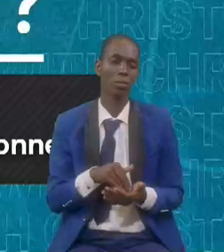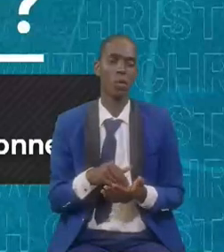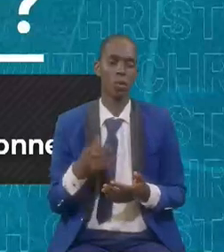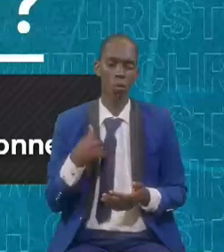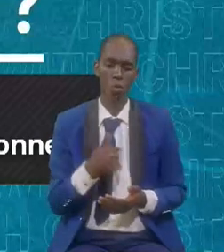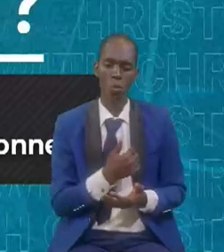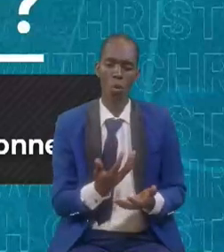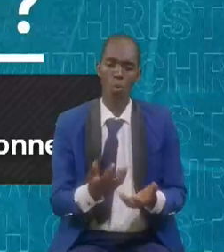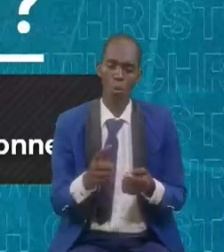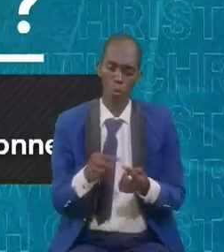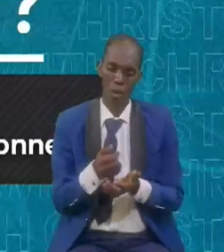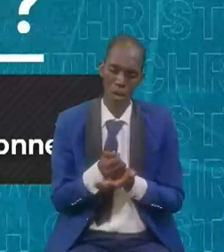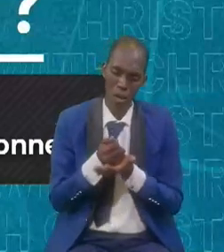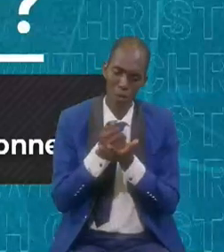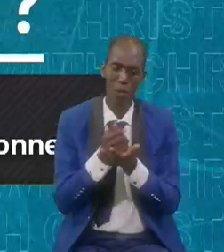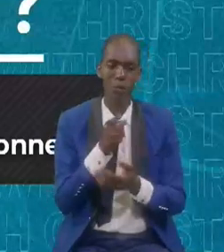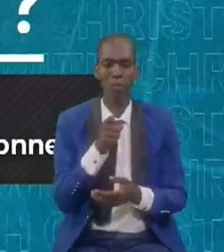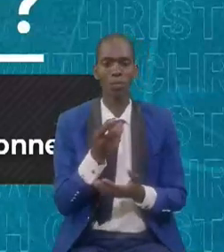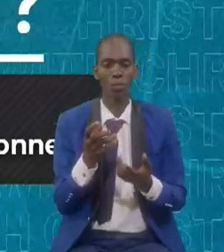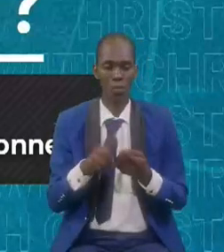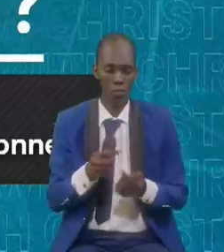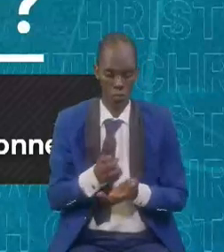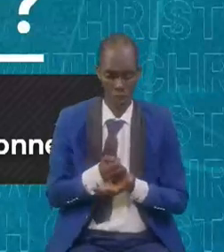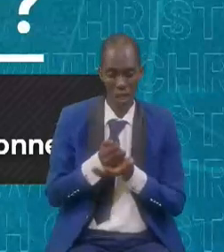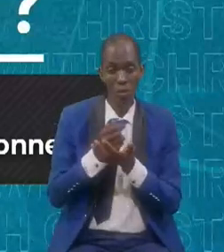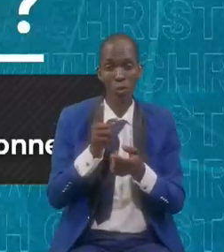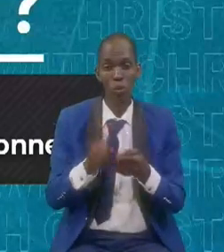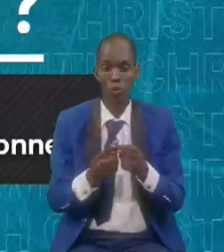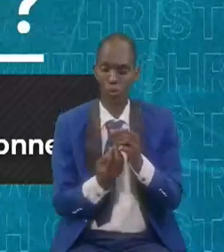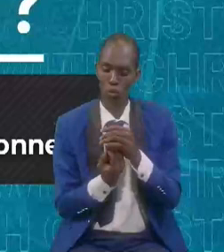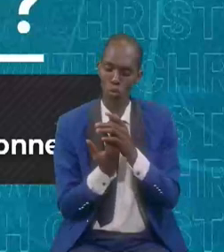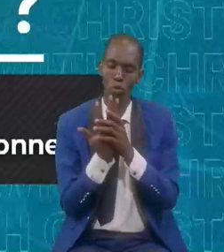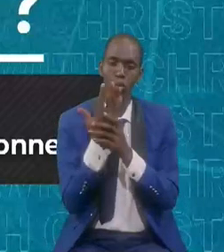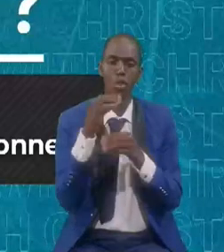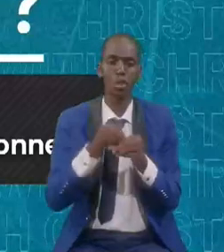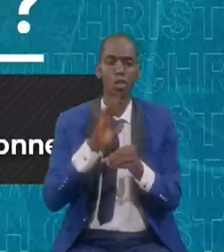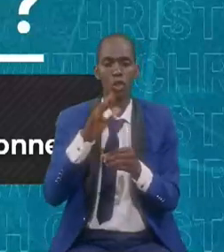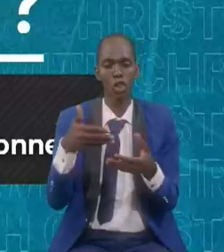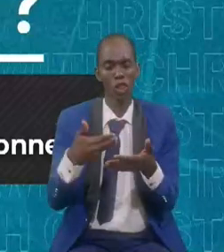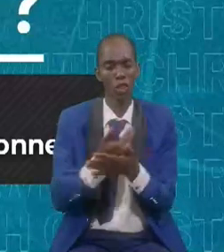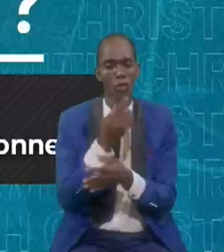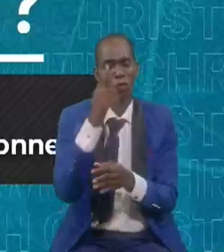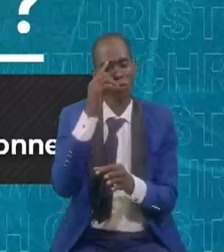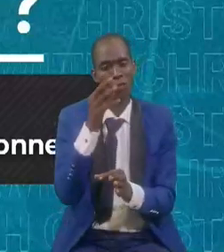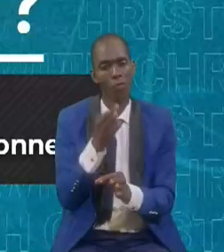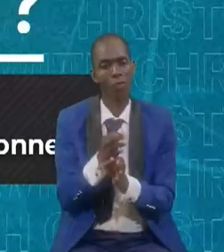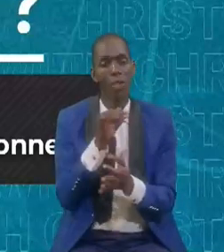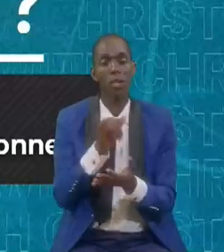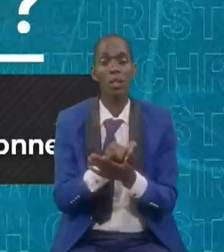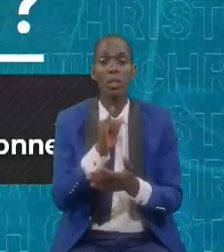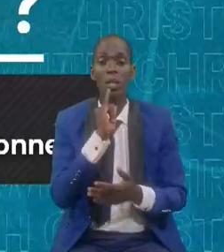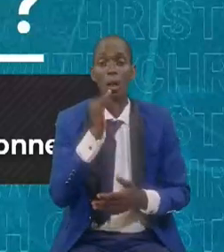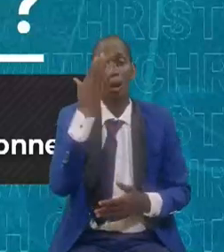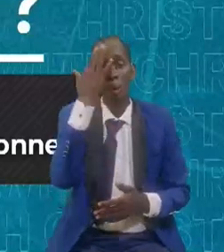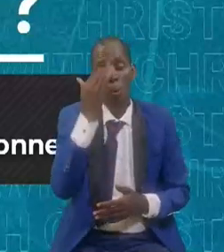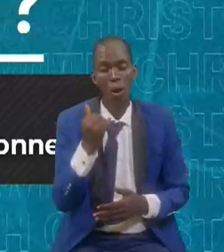de mensonges. Nous voulons vous aider. Nous voulons vous aider à marcher dans cette nouvelle vie, dans la foi.